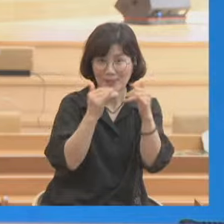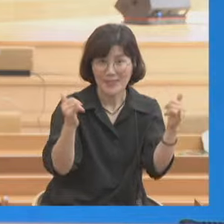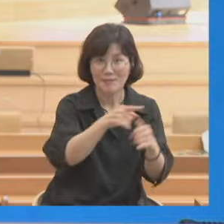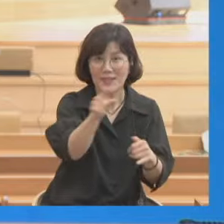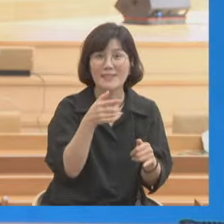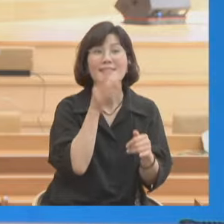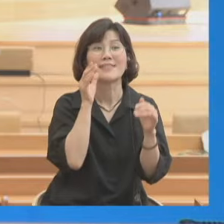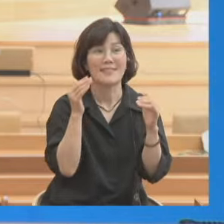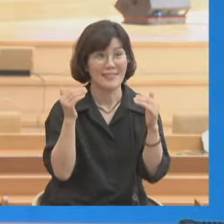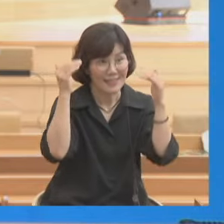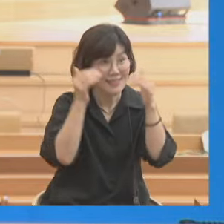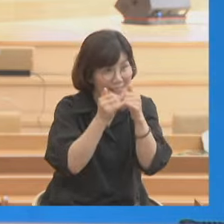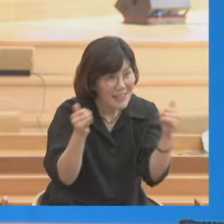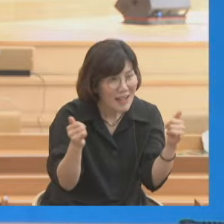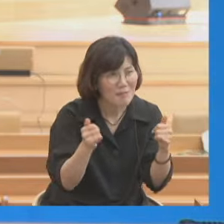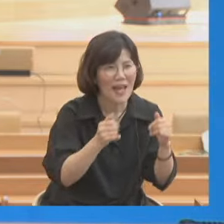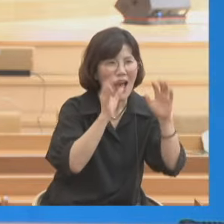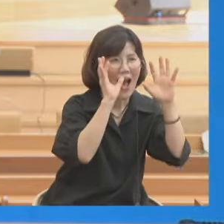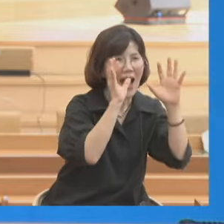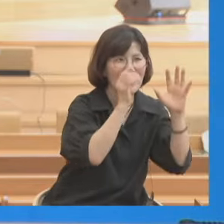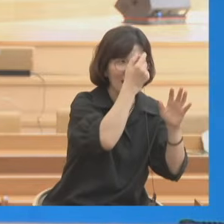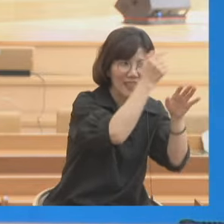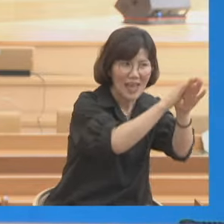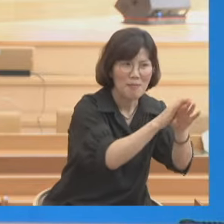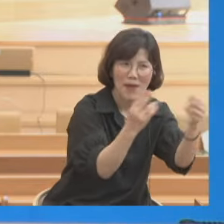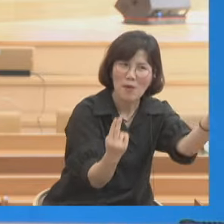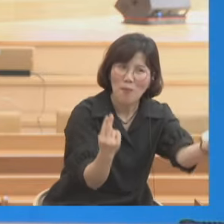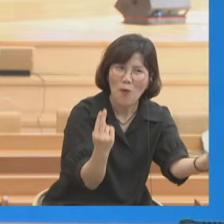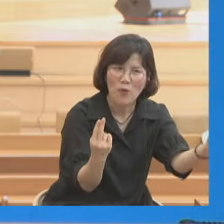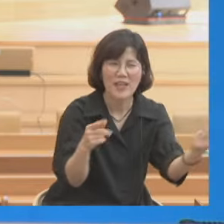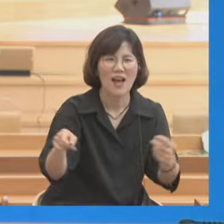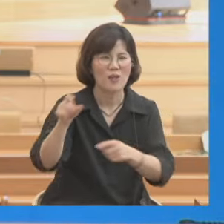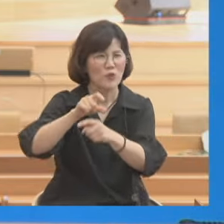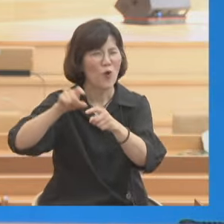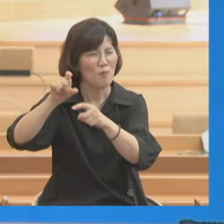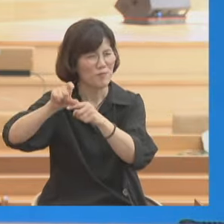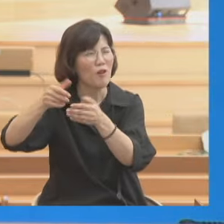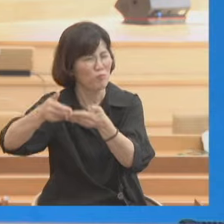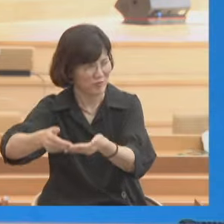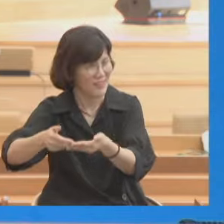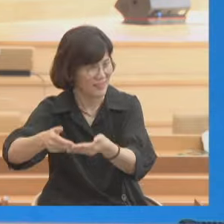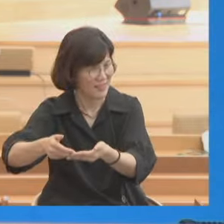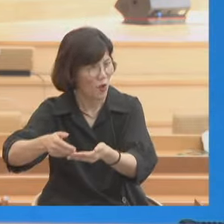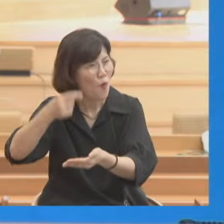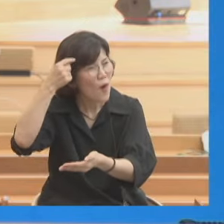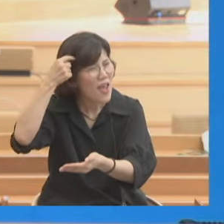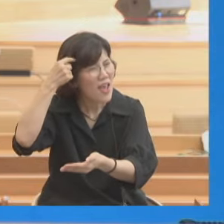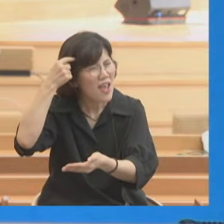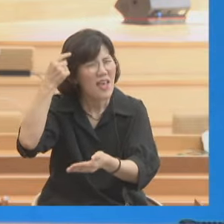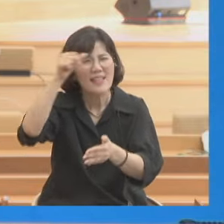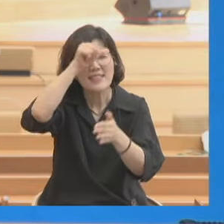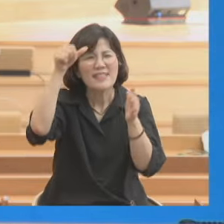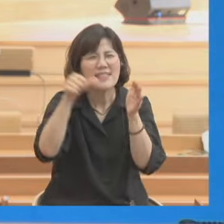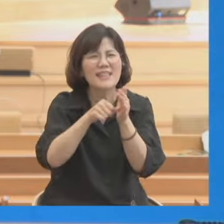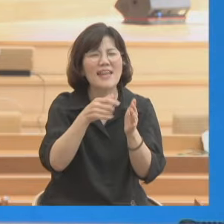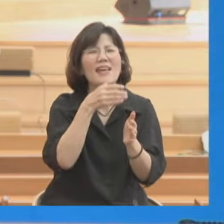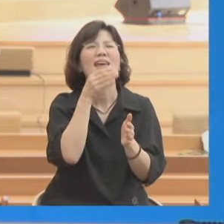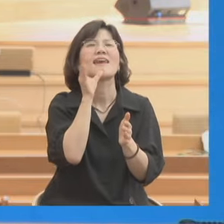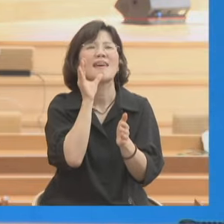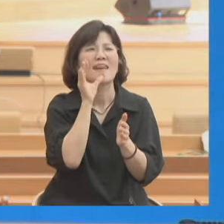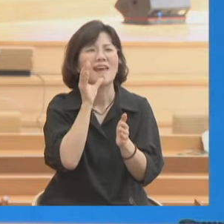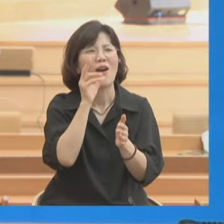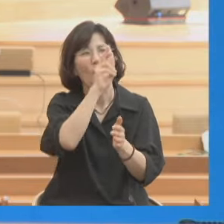드리는 예배, 아이들 예배보다 훨씬 더 묵직해야 된다고 믿어요. 왜냐? 인생의 오후에 드리는